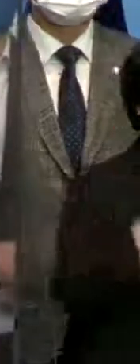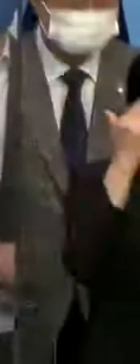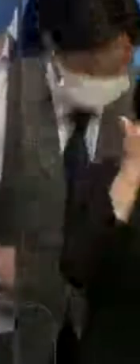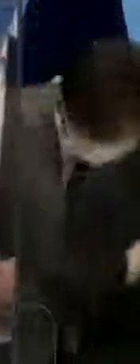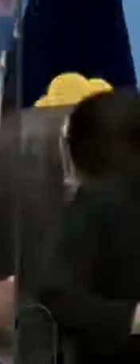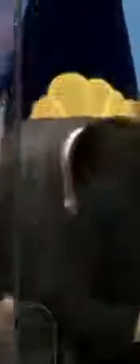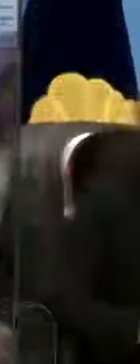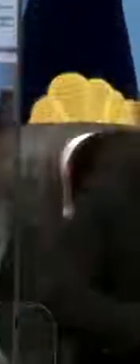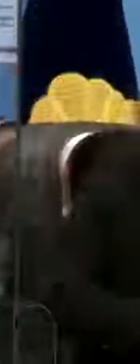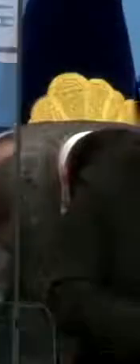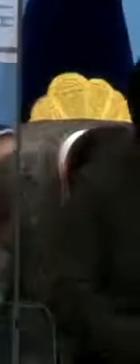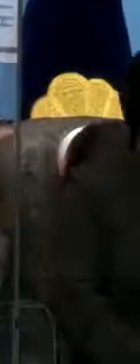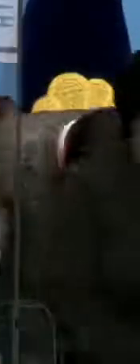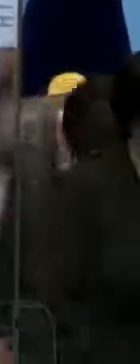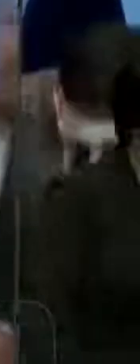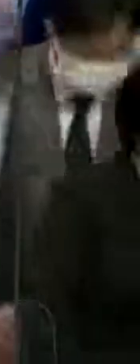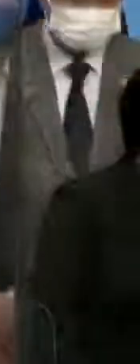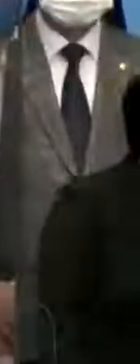감사합니다.